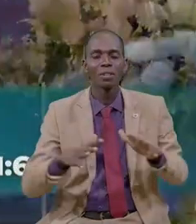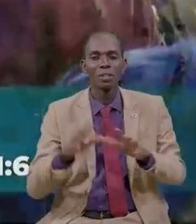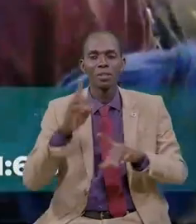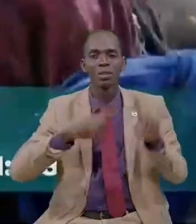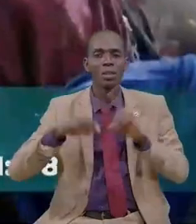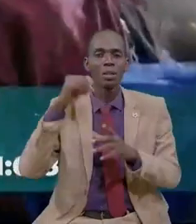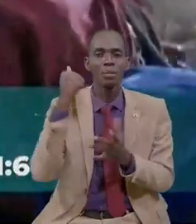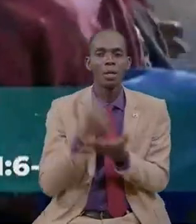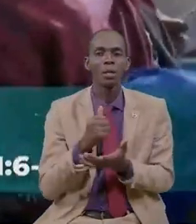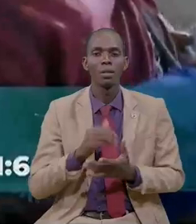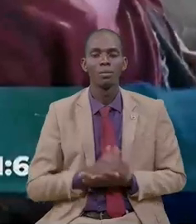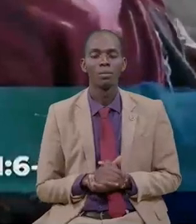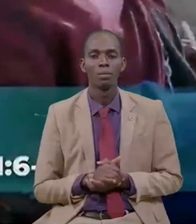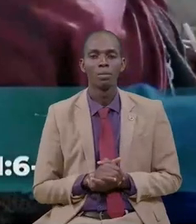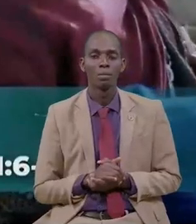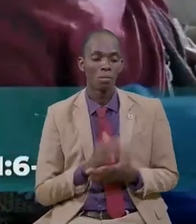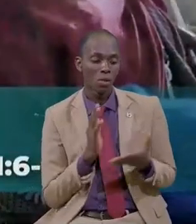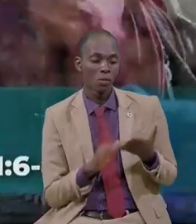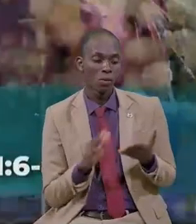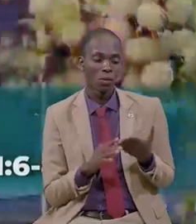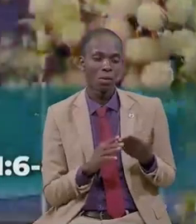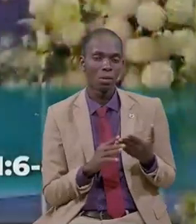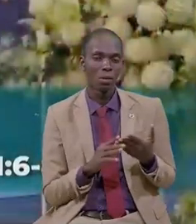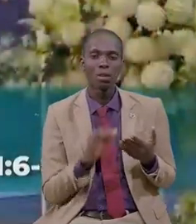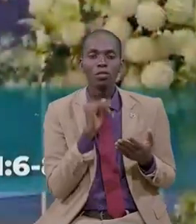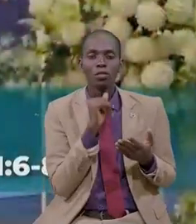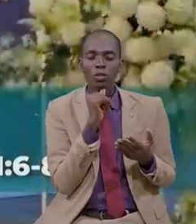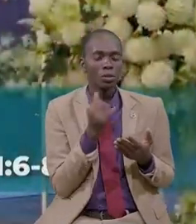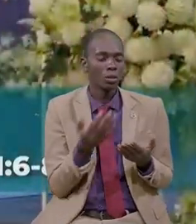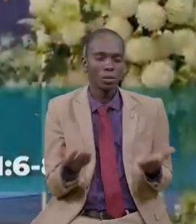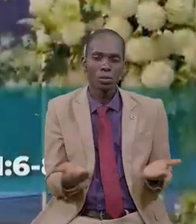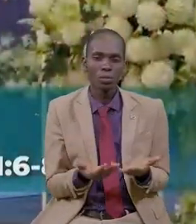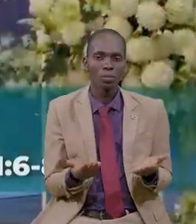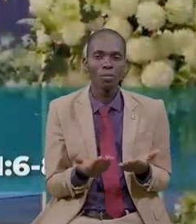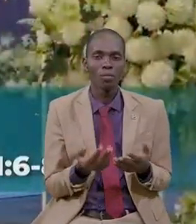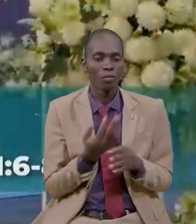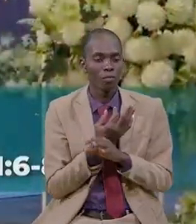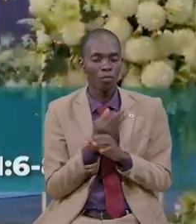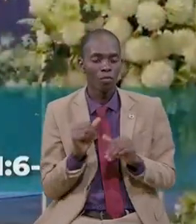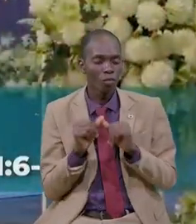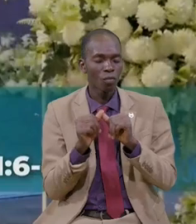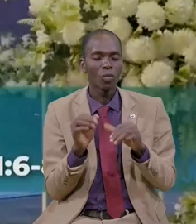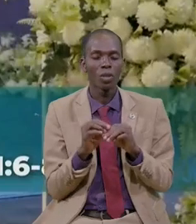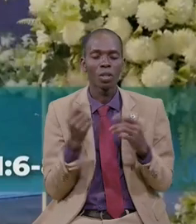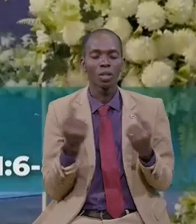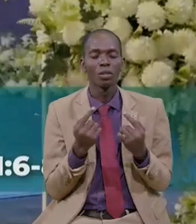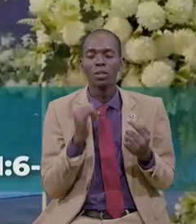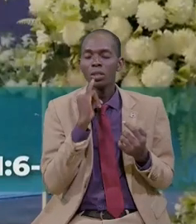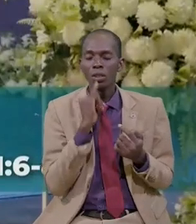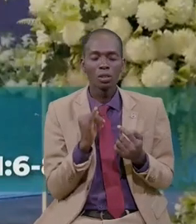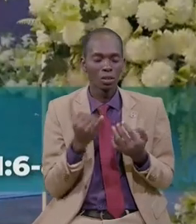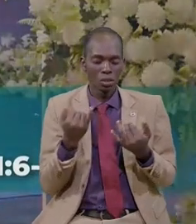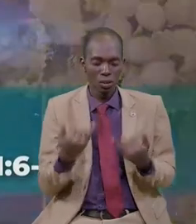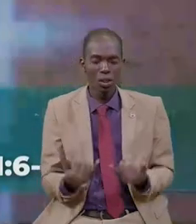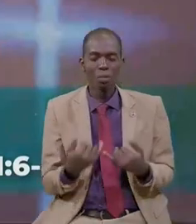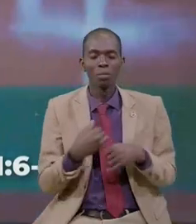amen. Le pardon est maintenant disponible. La libération du péché est maintenant disponible.